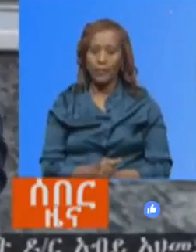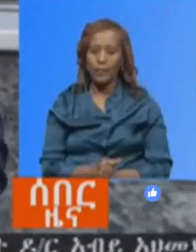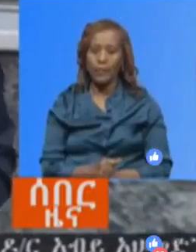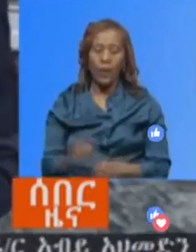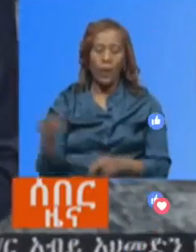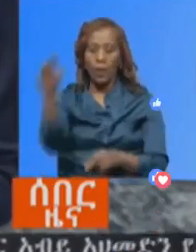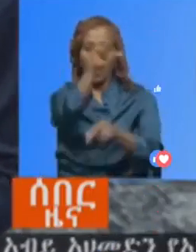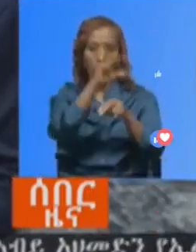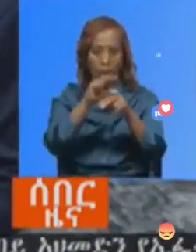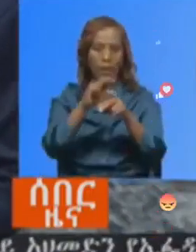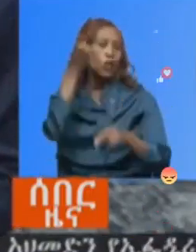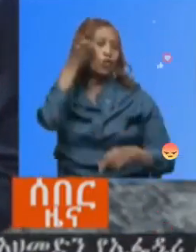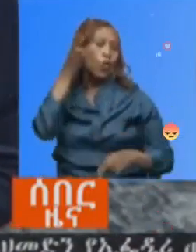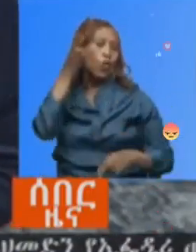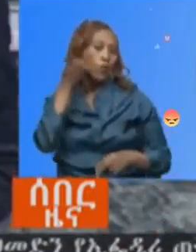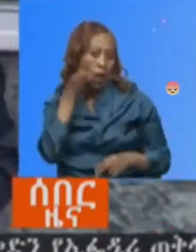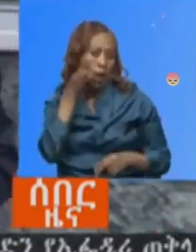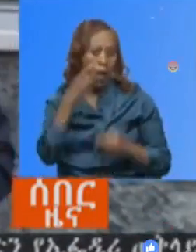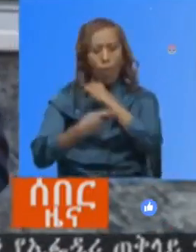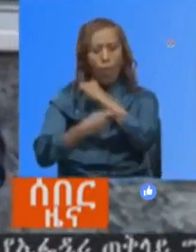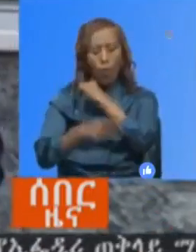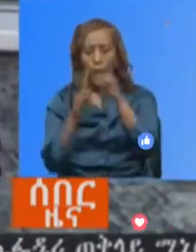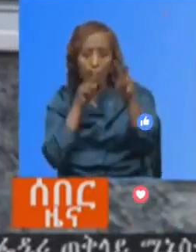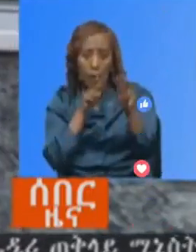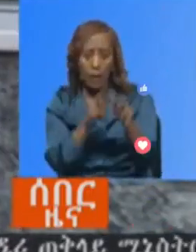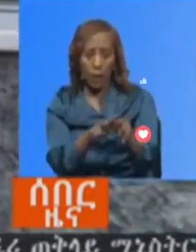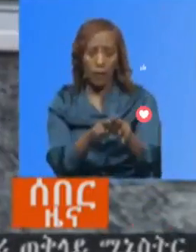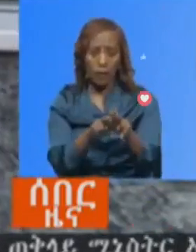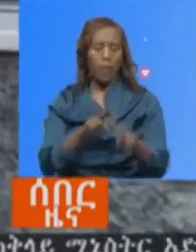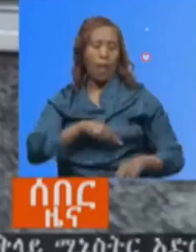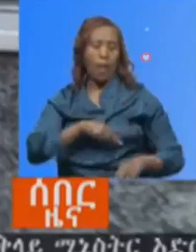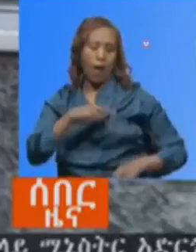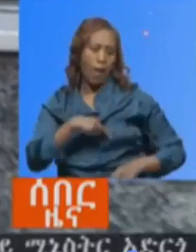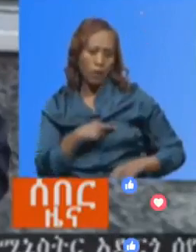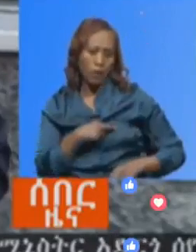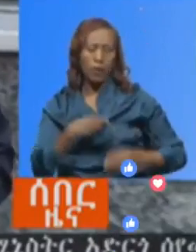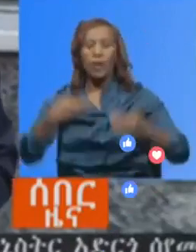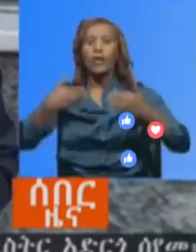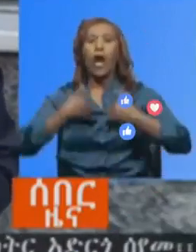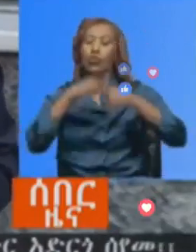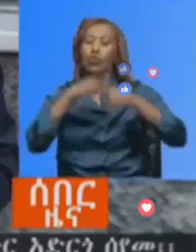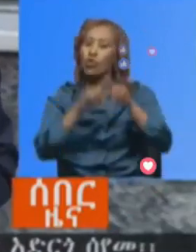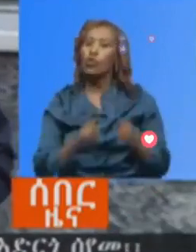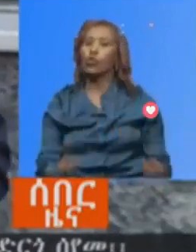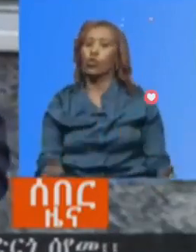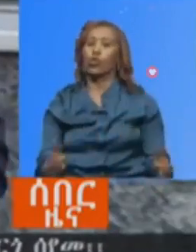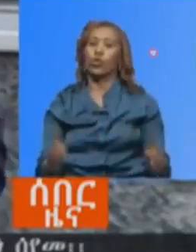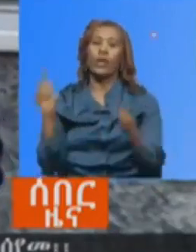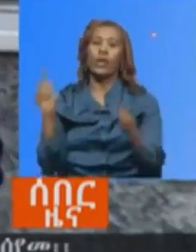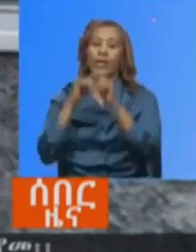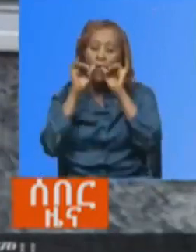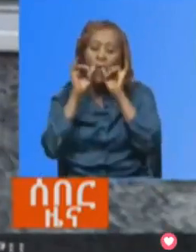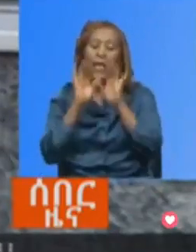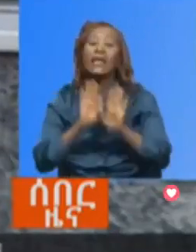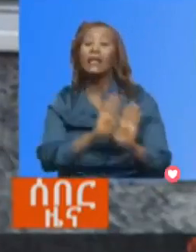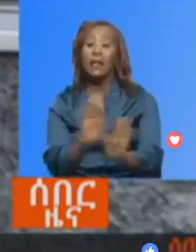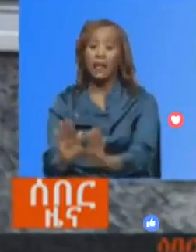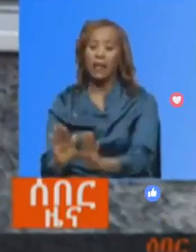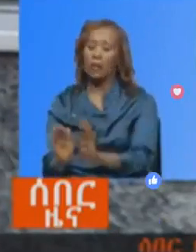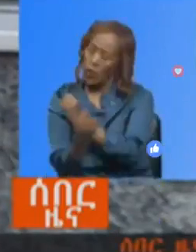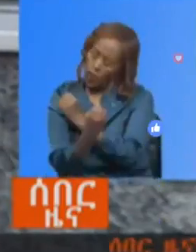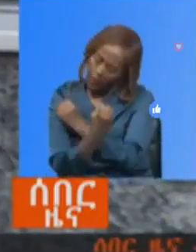በብሔር፣ በጾታ፣ በፖለቲካ አመለካከት፣ በሃይማኖት ያሉ ልዩነቶች እንደ በረከትነታቸው